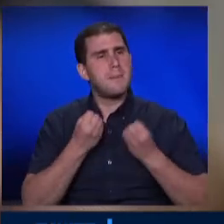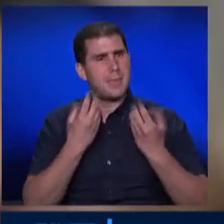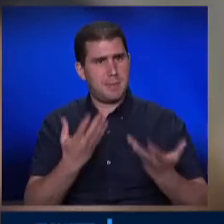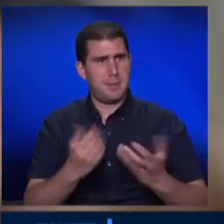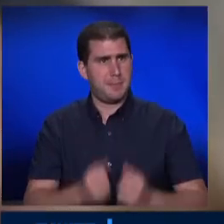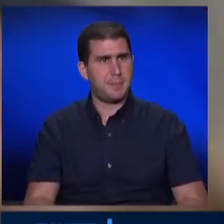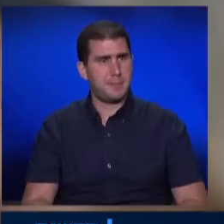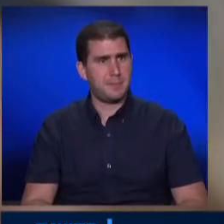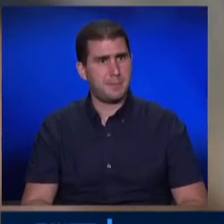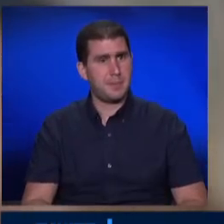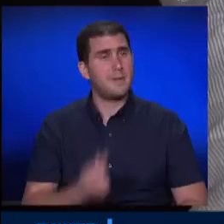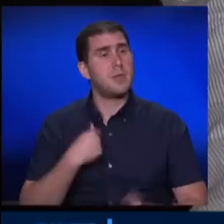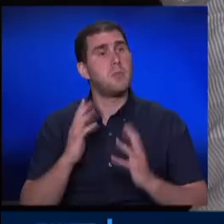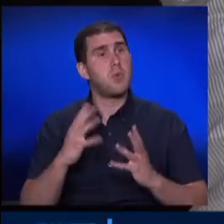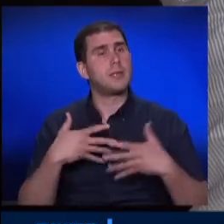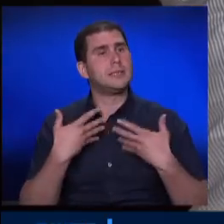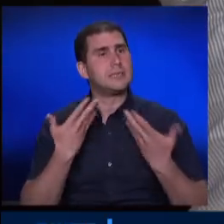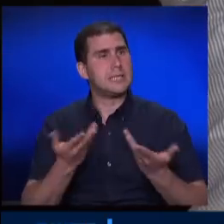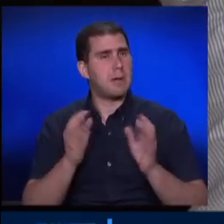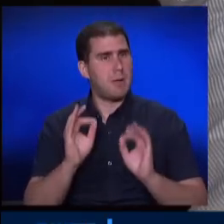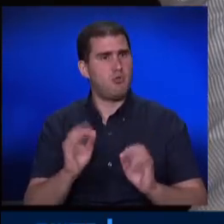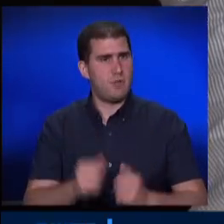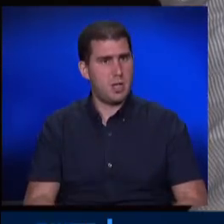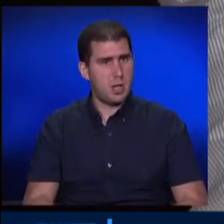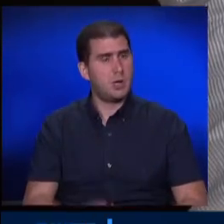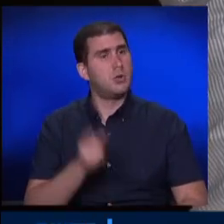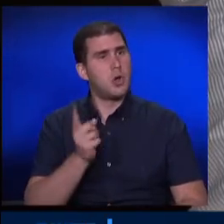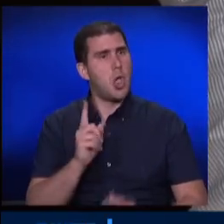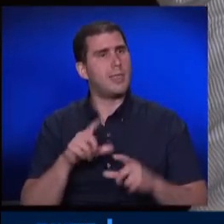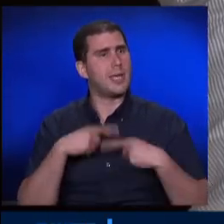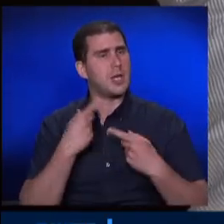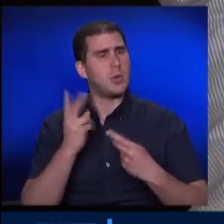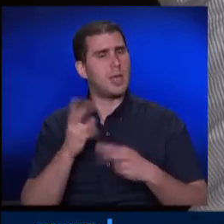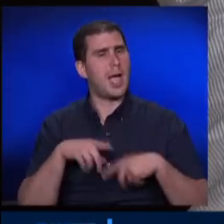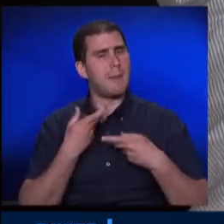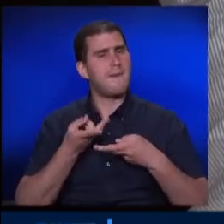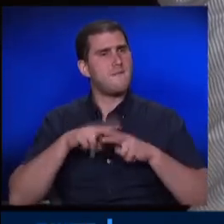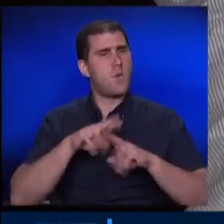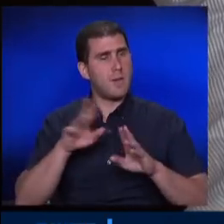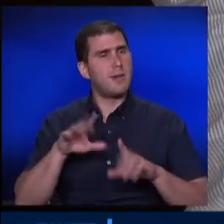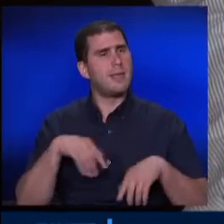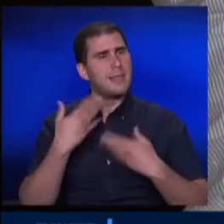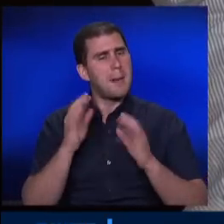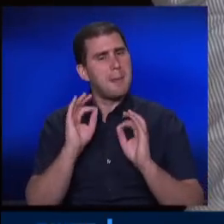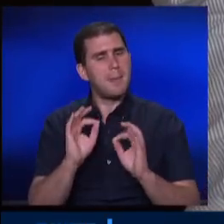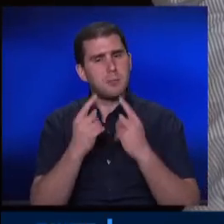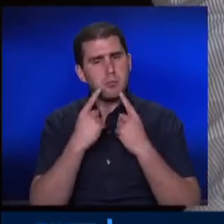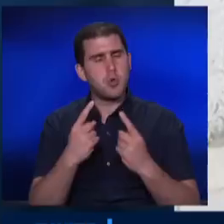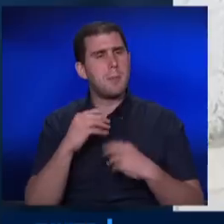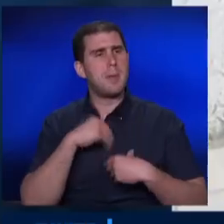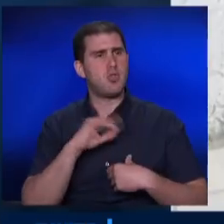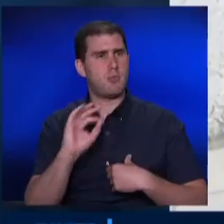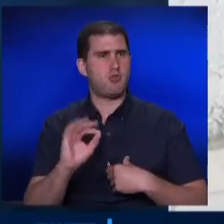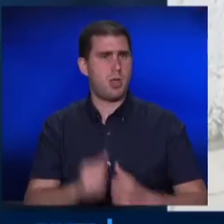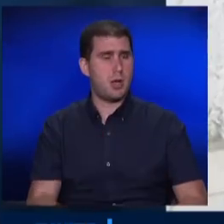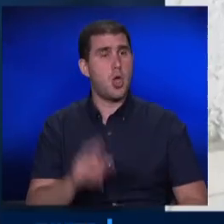ומדהימים, ואני מאוד מאוד שמח בשבילה שהיא לא תחיה יותר חיים כפולים ושהיא תהיה מי שהיא בנשמה שלה.